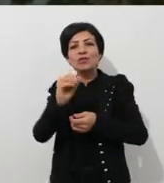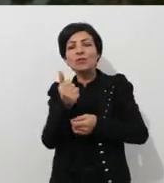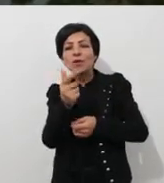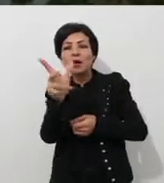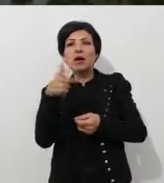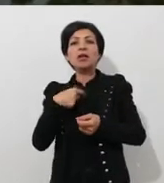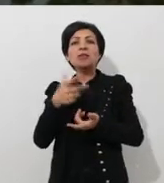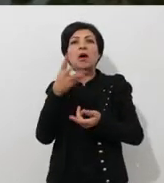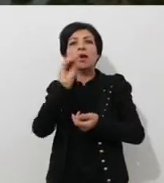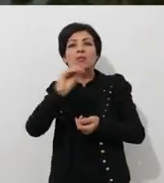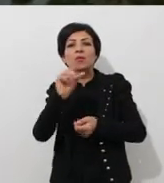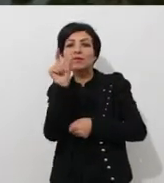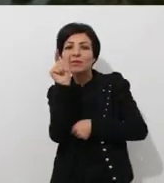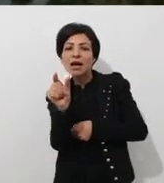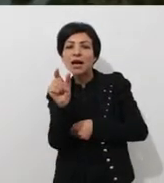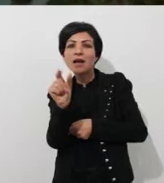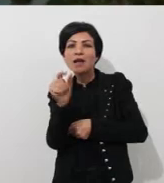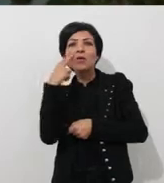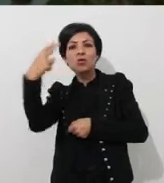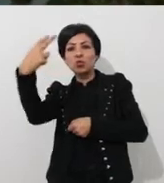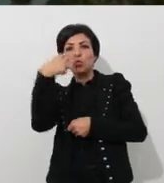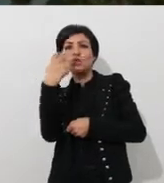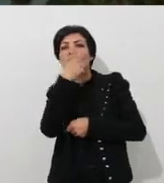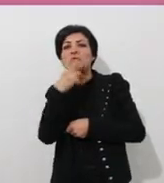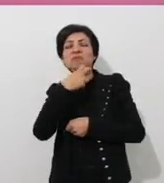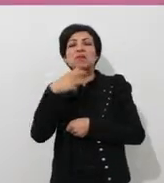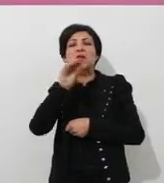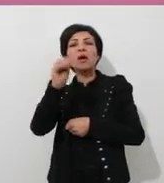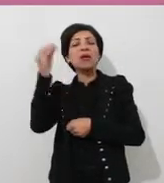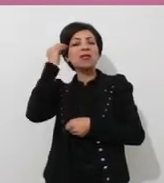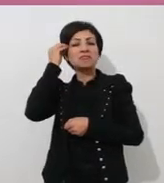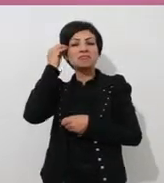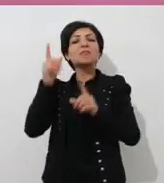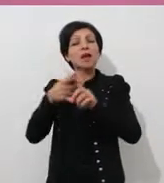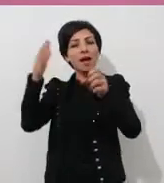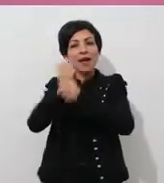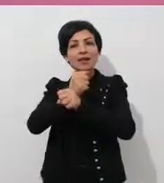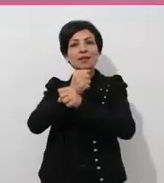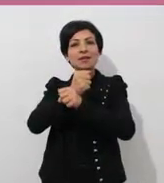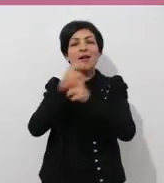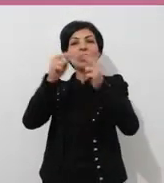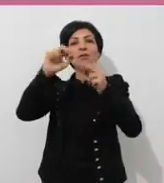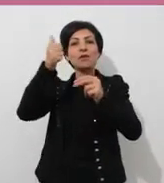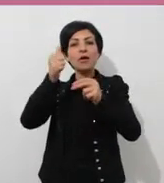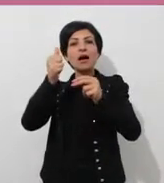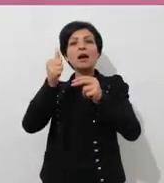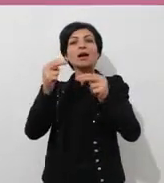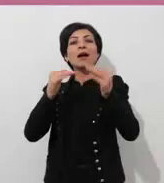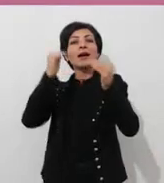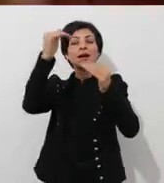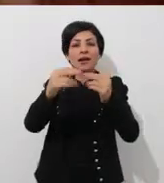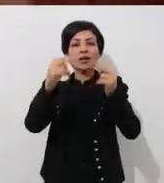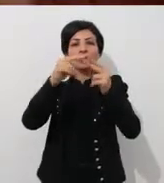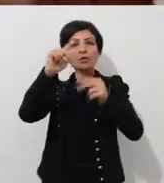الى السنه الثانيه ب 15 معدل. عيط لي هو قال لي بابا اش بيك؟ قلت له ما